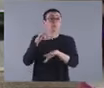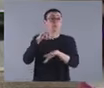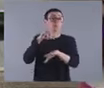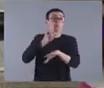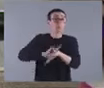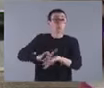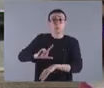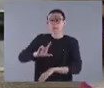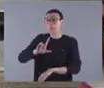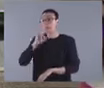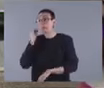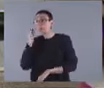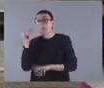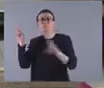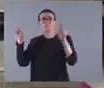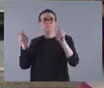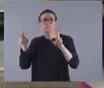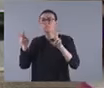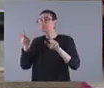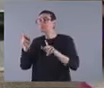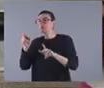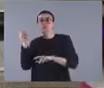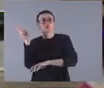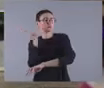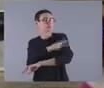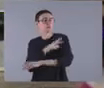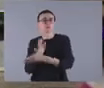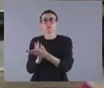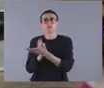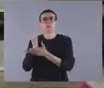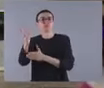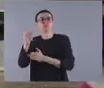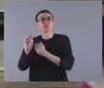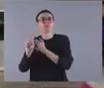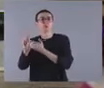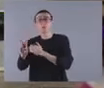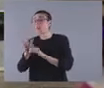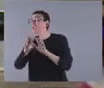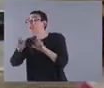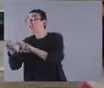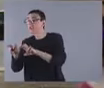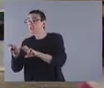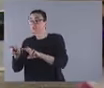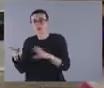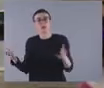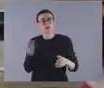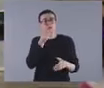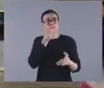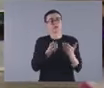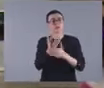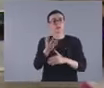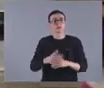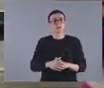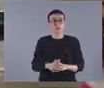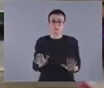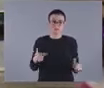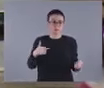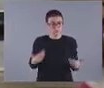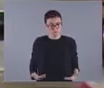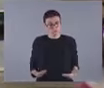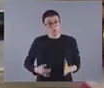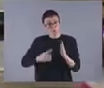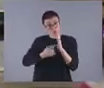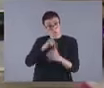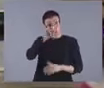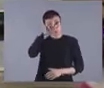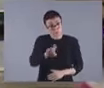tramoou alors plutôt que d'échanger par le biais de la presse nous vous interrogons devant cette assemblée monsieur le Président réaffirmez-vous votre